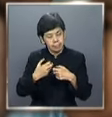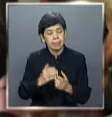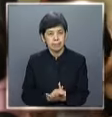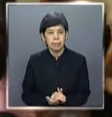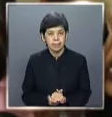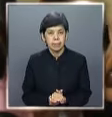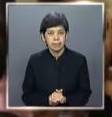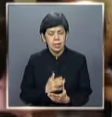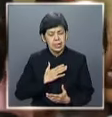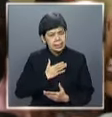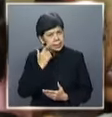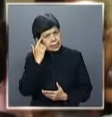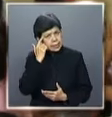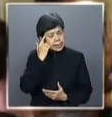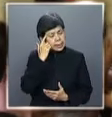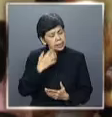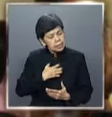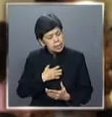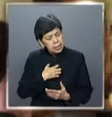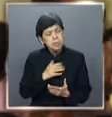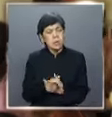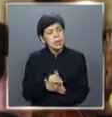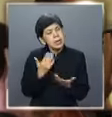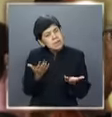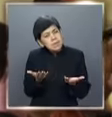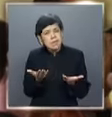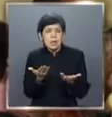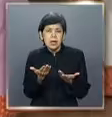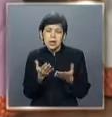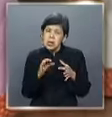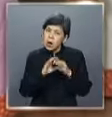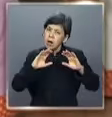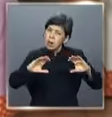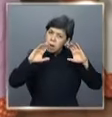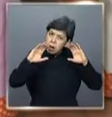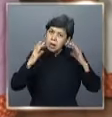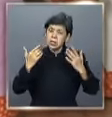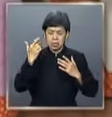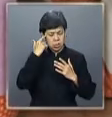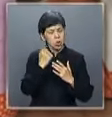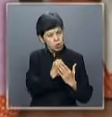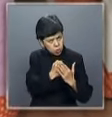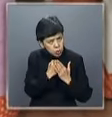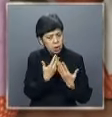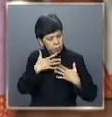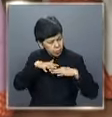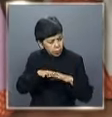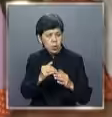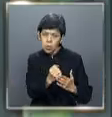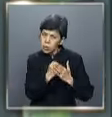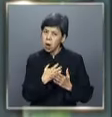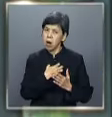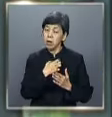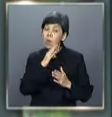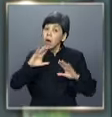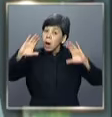ก็คิดว่าเราคุยกันเราก็สรุปว่าอาจจะภาคของรัฐนะฮะน่าจะมีส่วนร่วมในการช่วยเหลือ